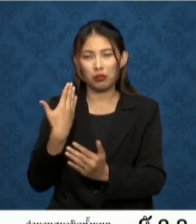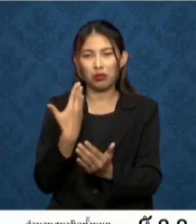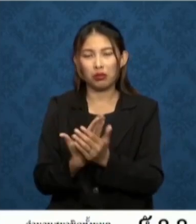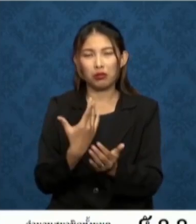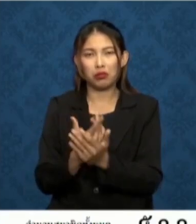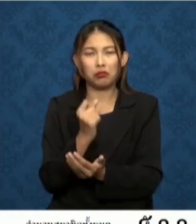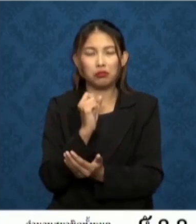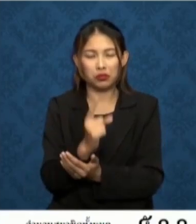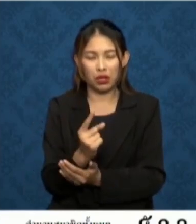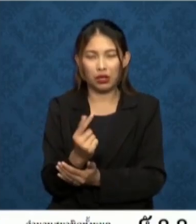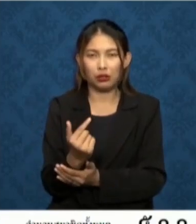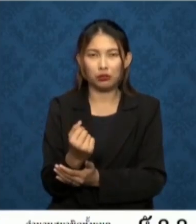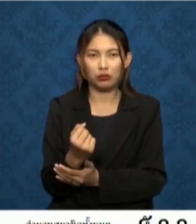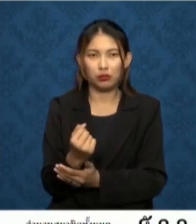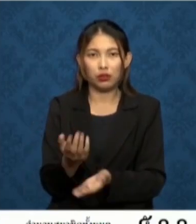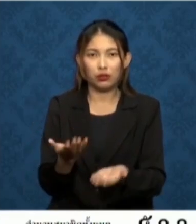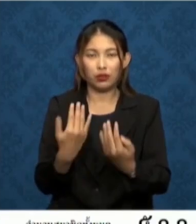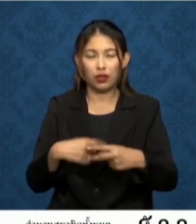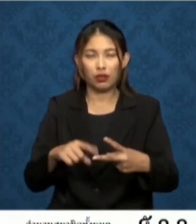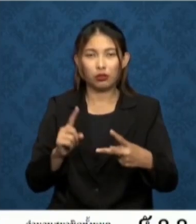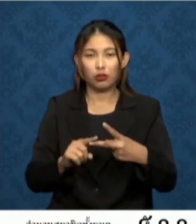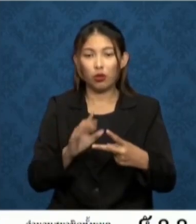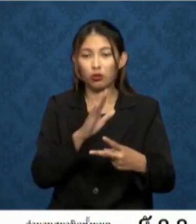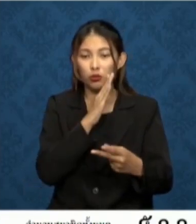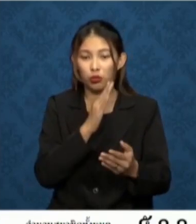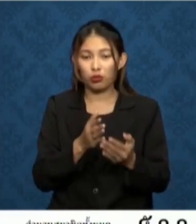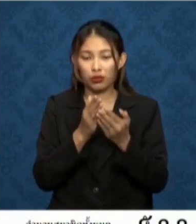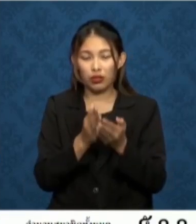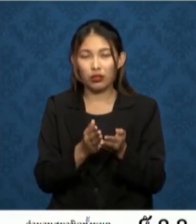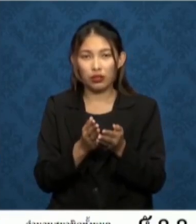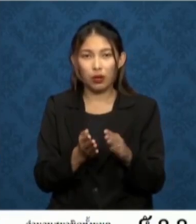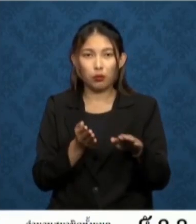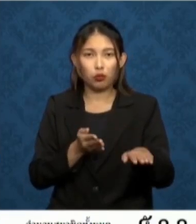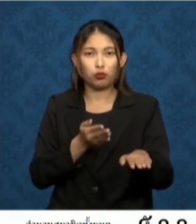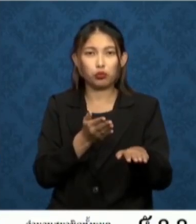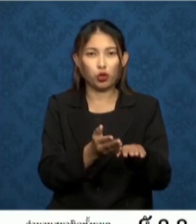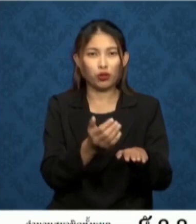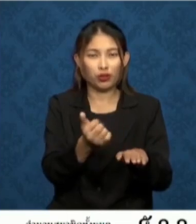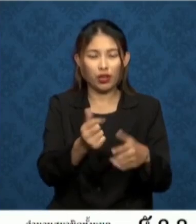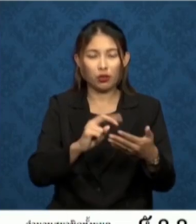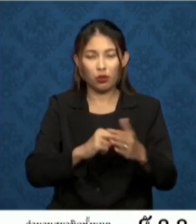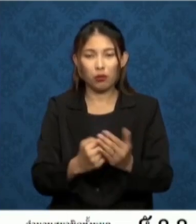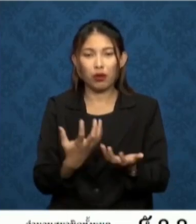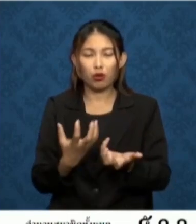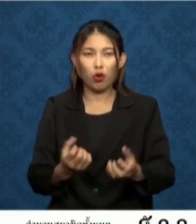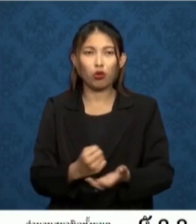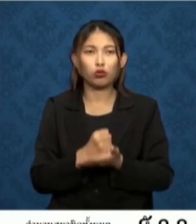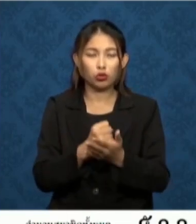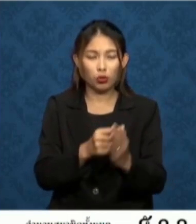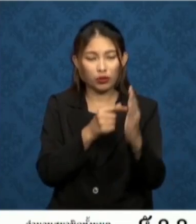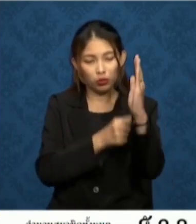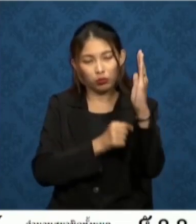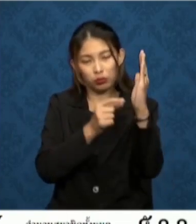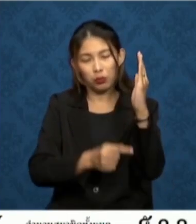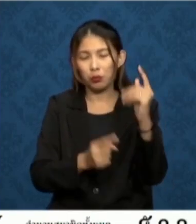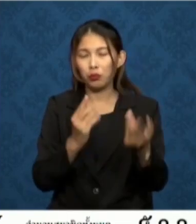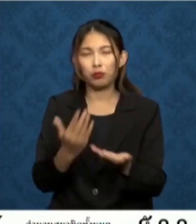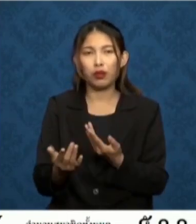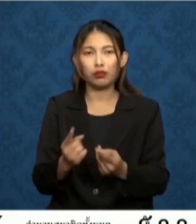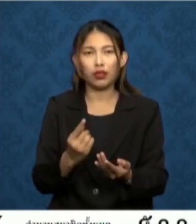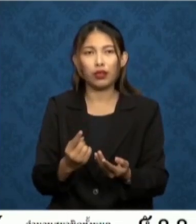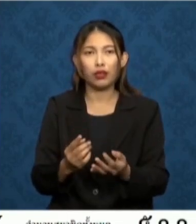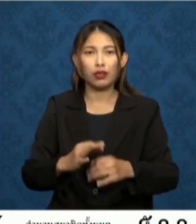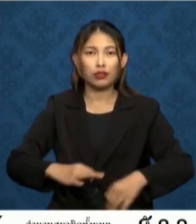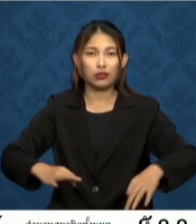ายสูง 2. การสร้างท่าเรือสำราญและสิ่งอำนวยความสะดวกต่างๆอื่นๆทั้งฝั่งอันดามันและอ่าวไทย